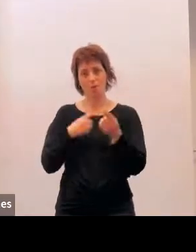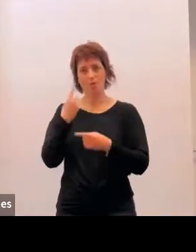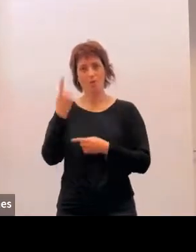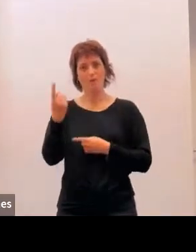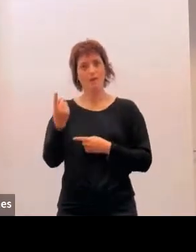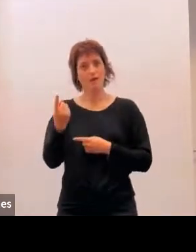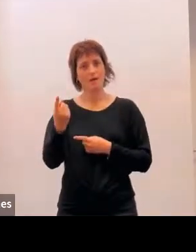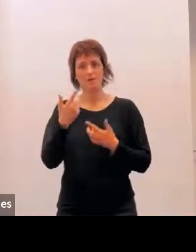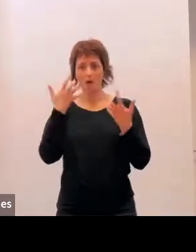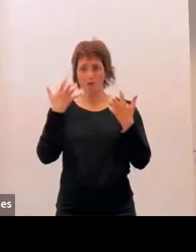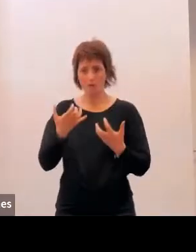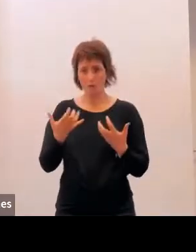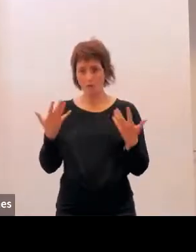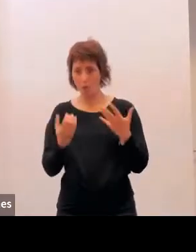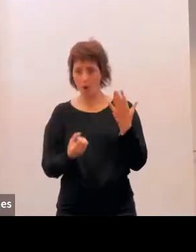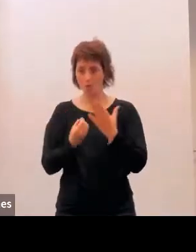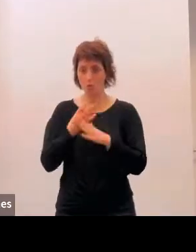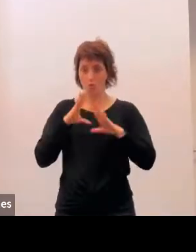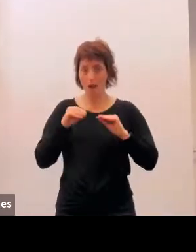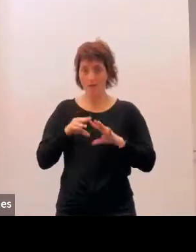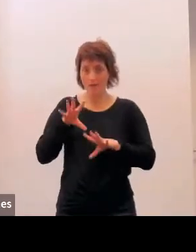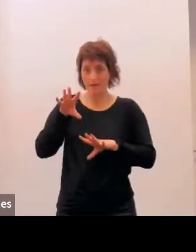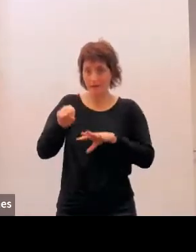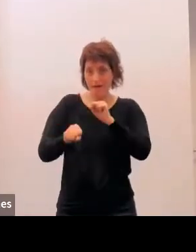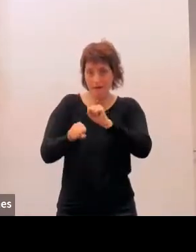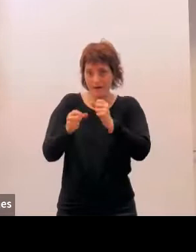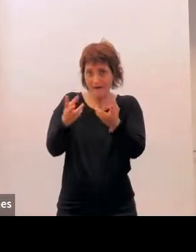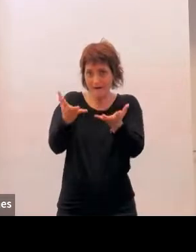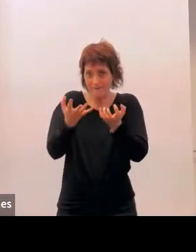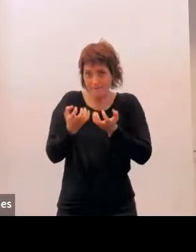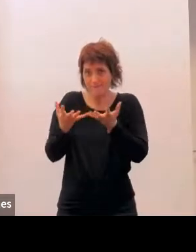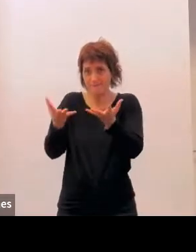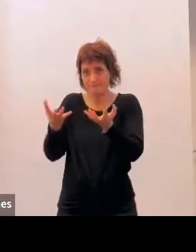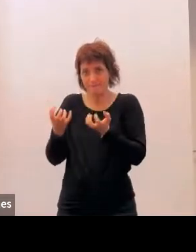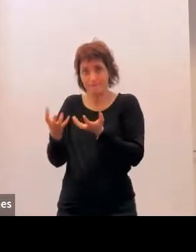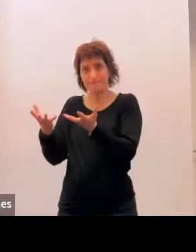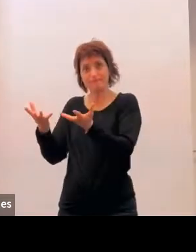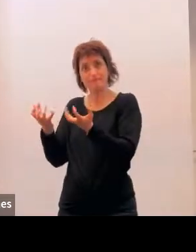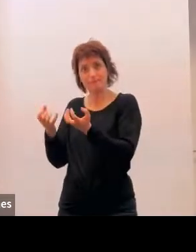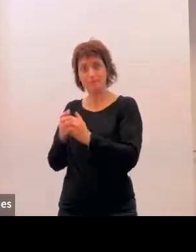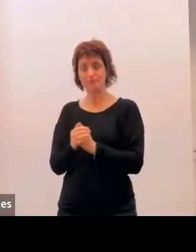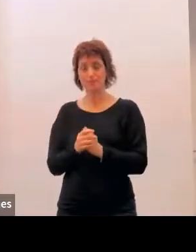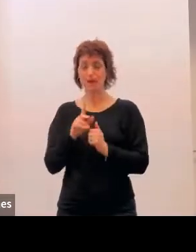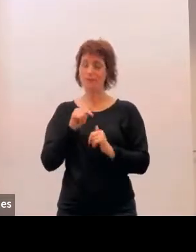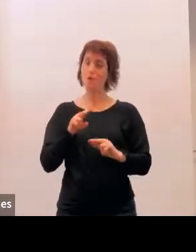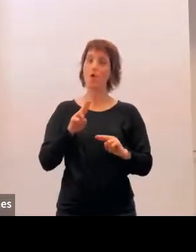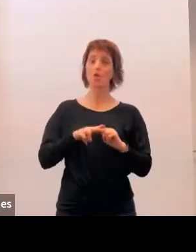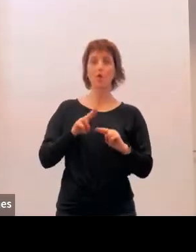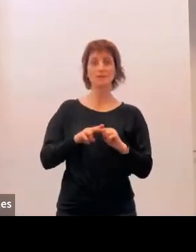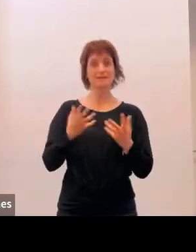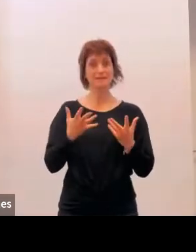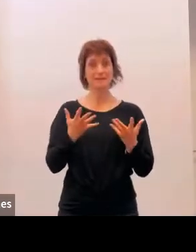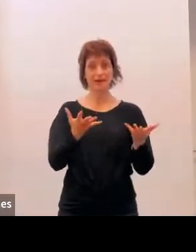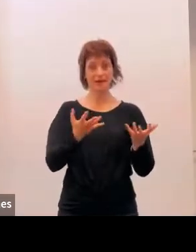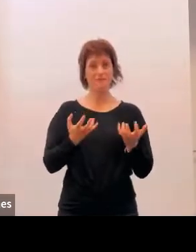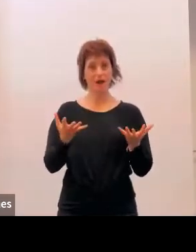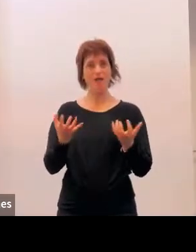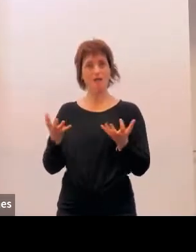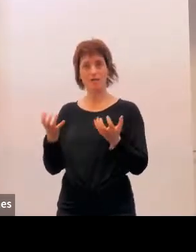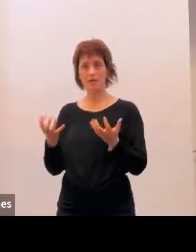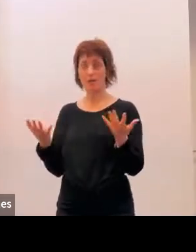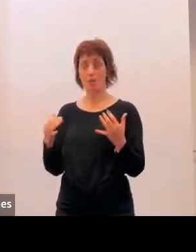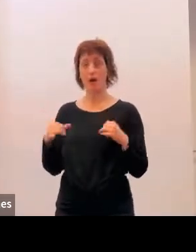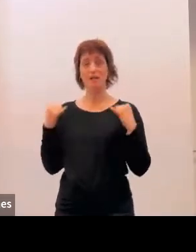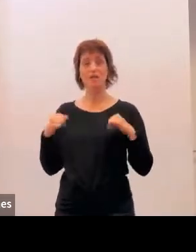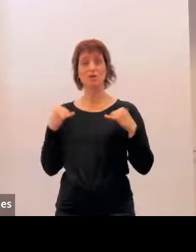reconquérir de nouveaux habitants. Nancy a besoin de se rendre attractive pour les jeunes